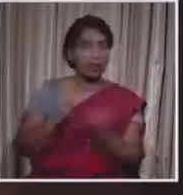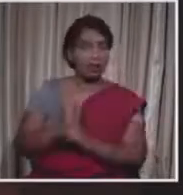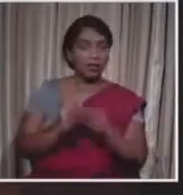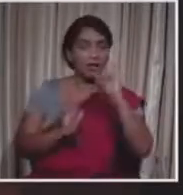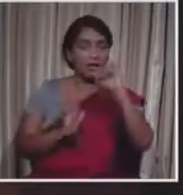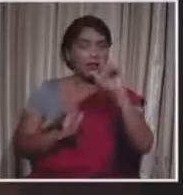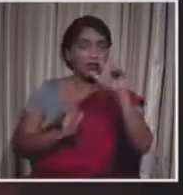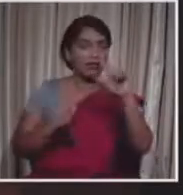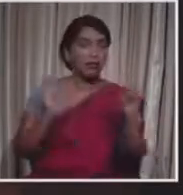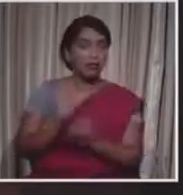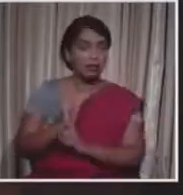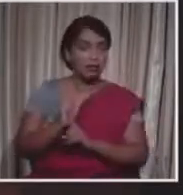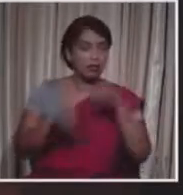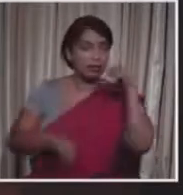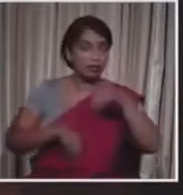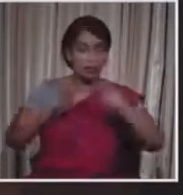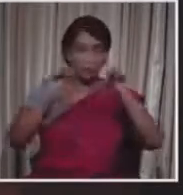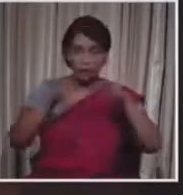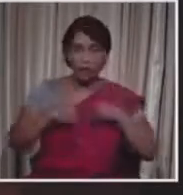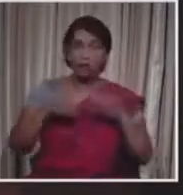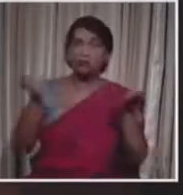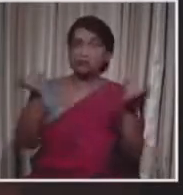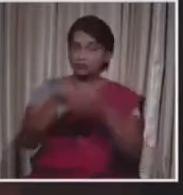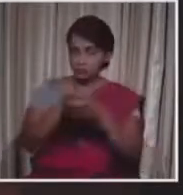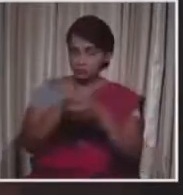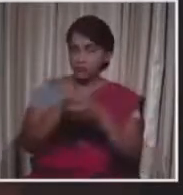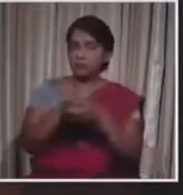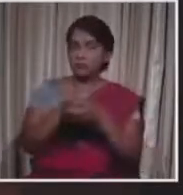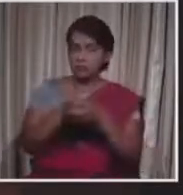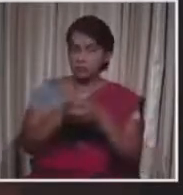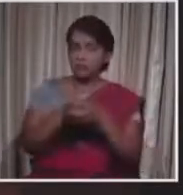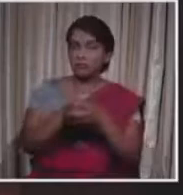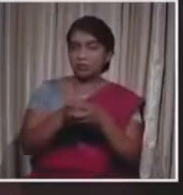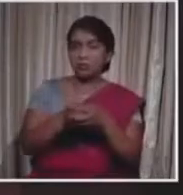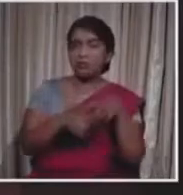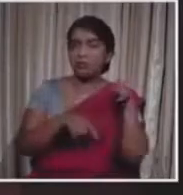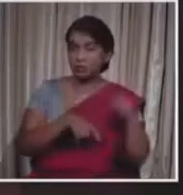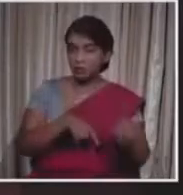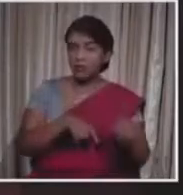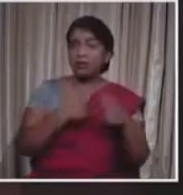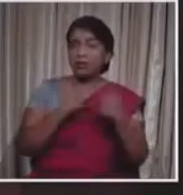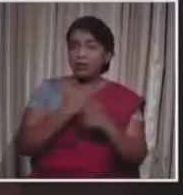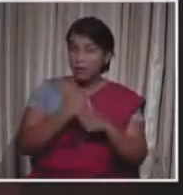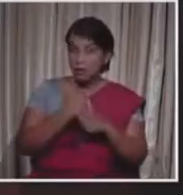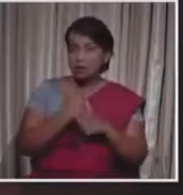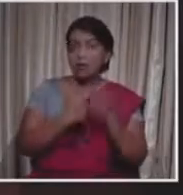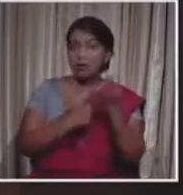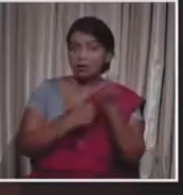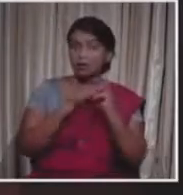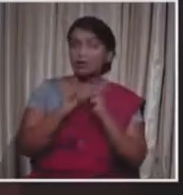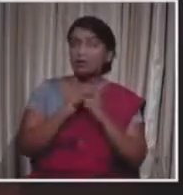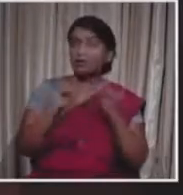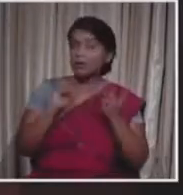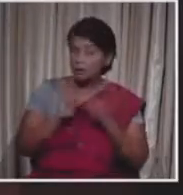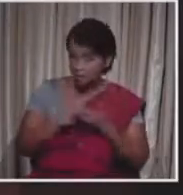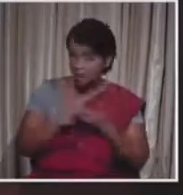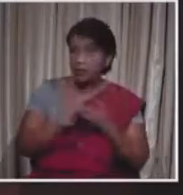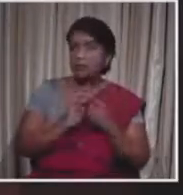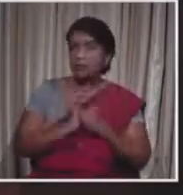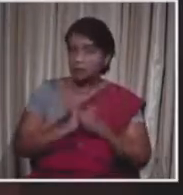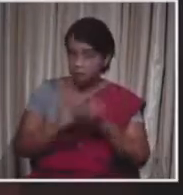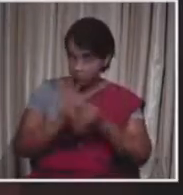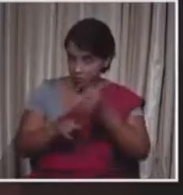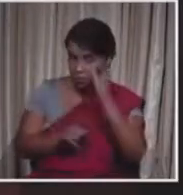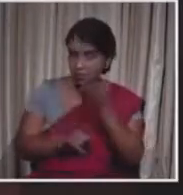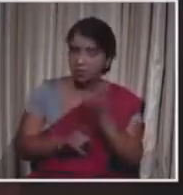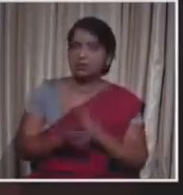68 ලක්ෂයක වරමක් ලැබපු කණ්ඩායම මේ නිර්මාණය වුණු ආර්ථික අර්බුදය තුල ගරු